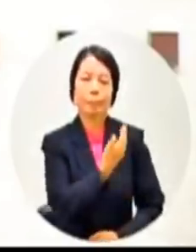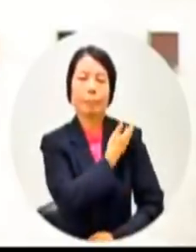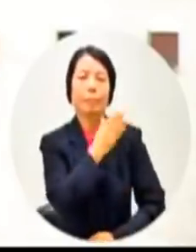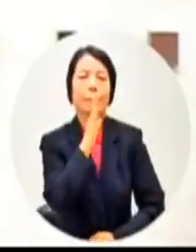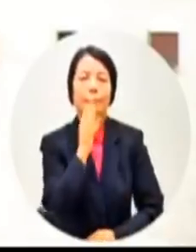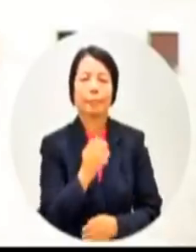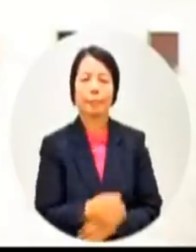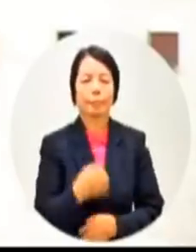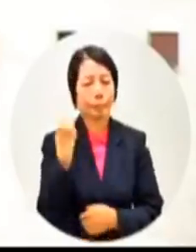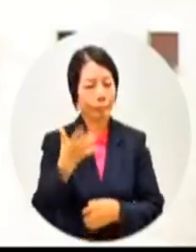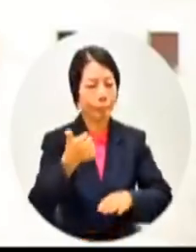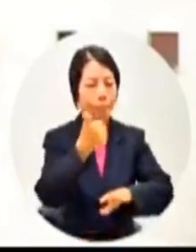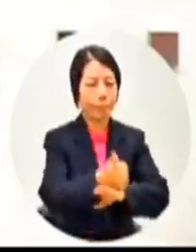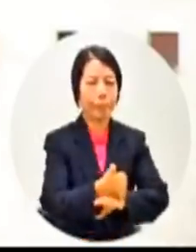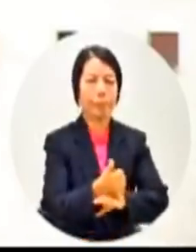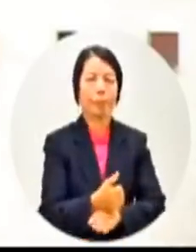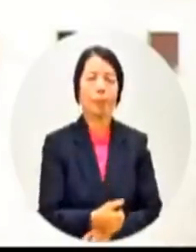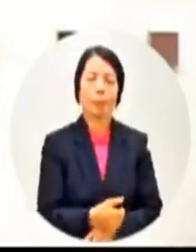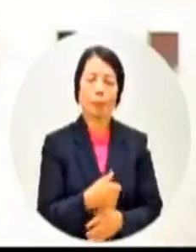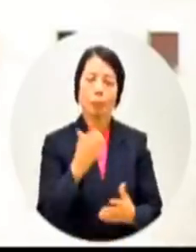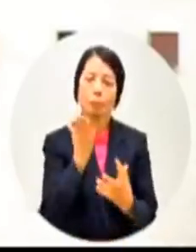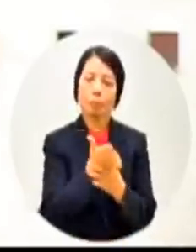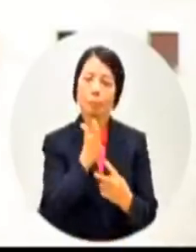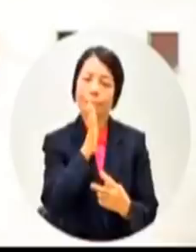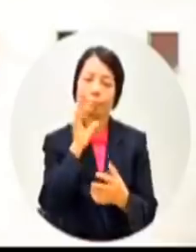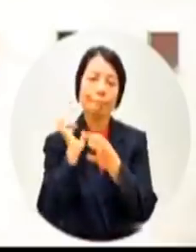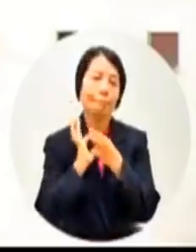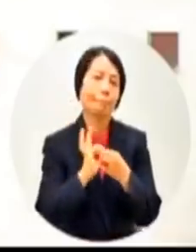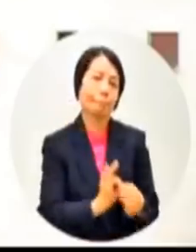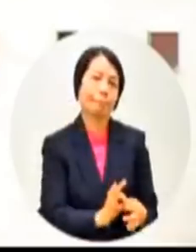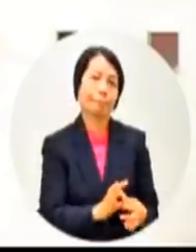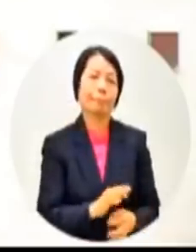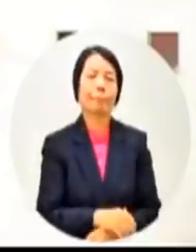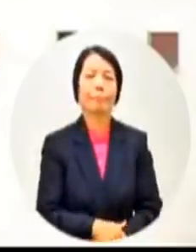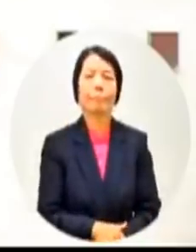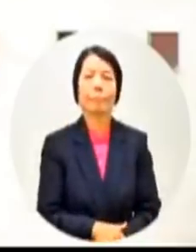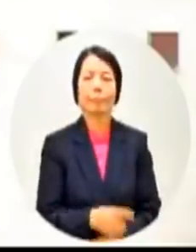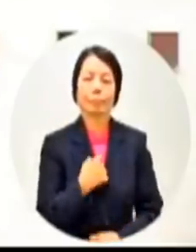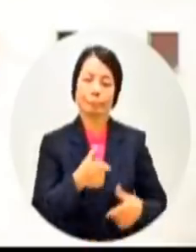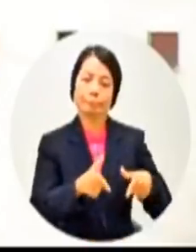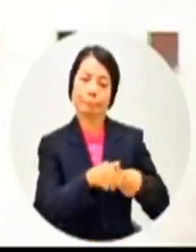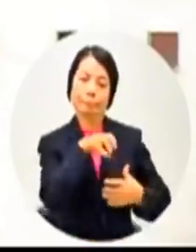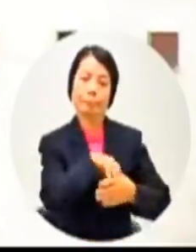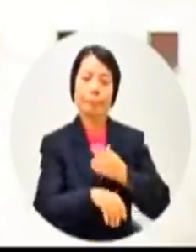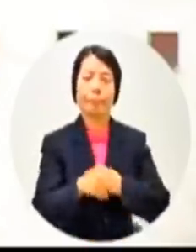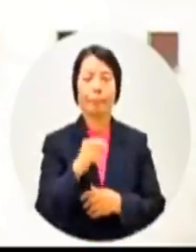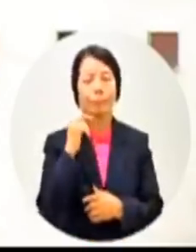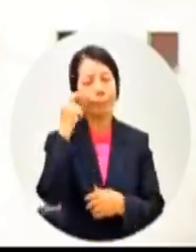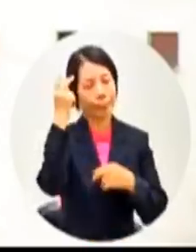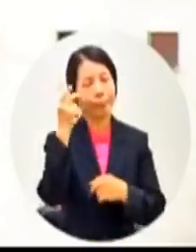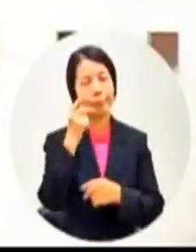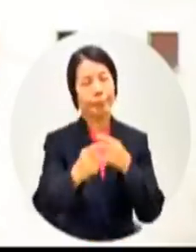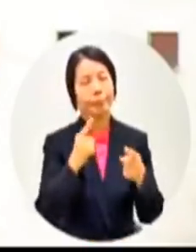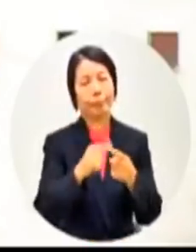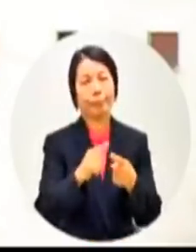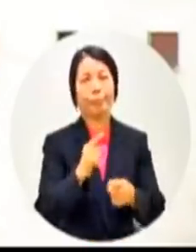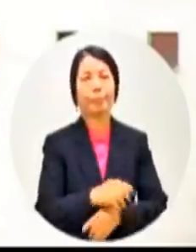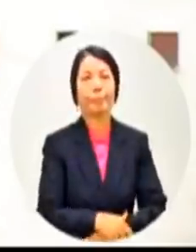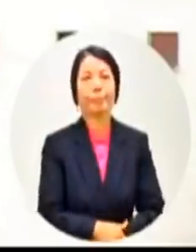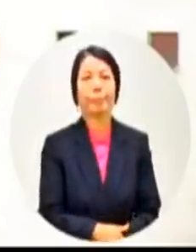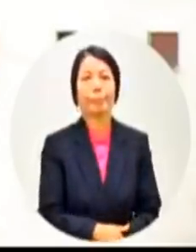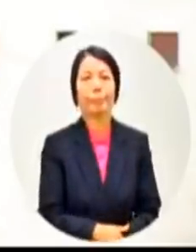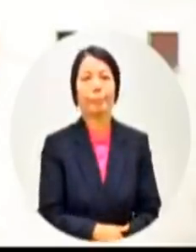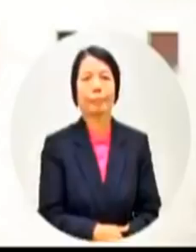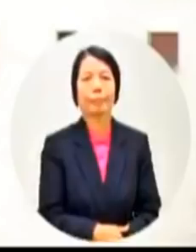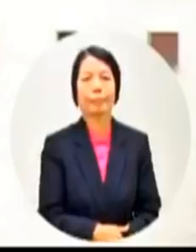任，我们的心里面应该都充满了各种不同的感情